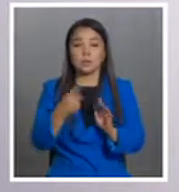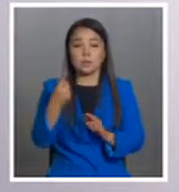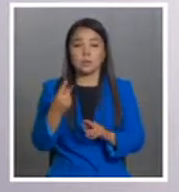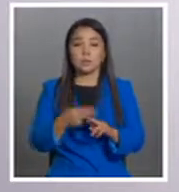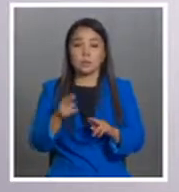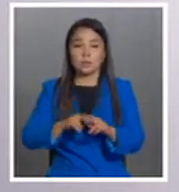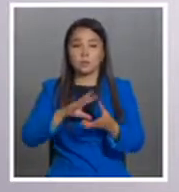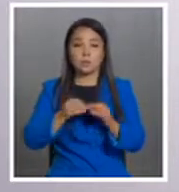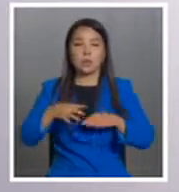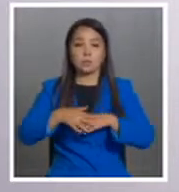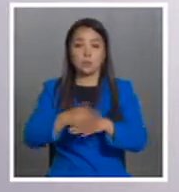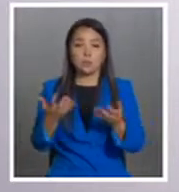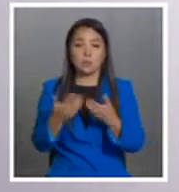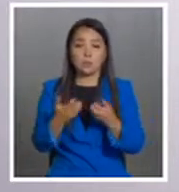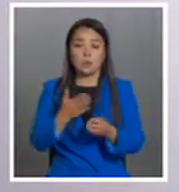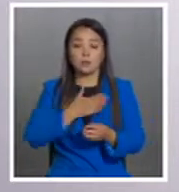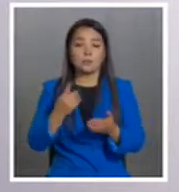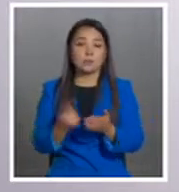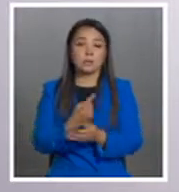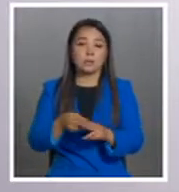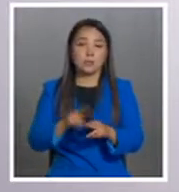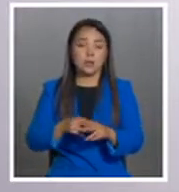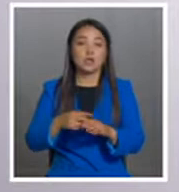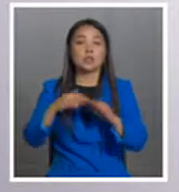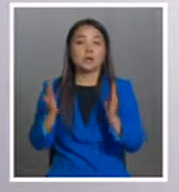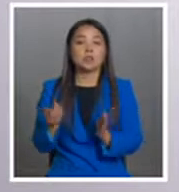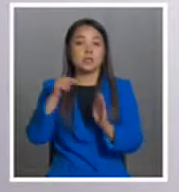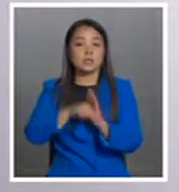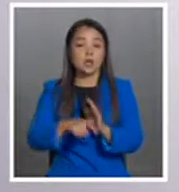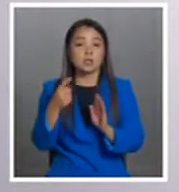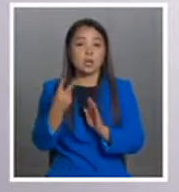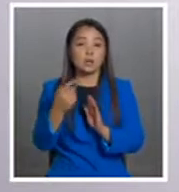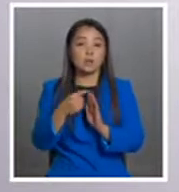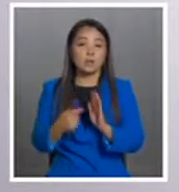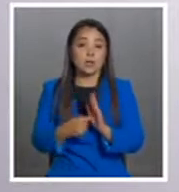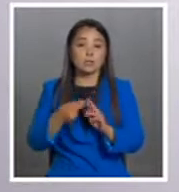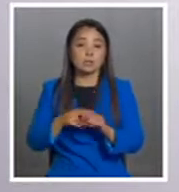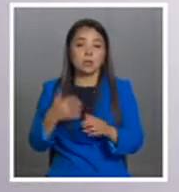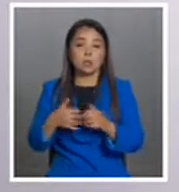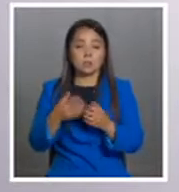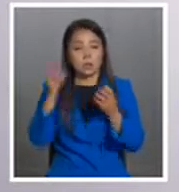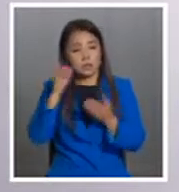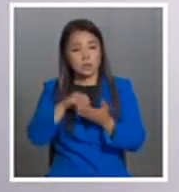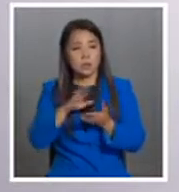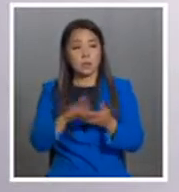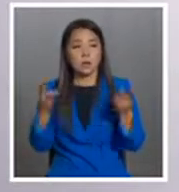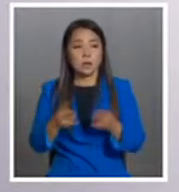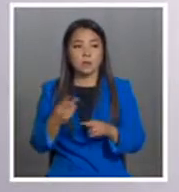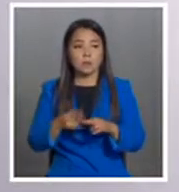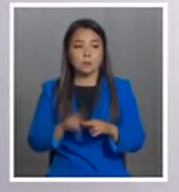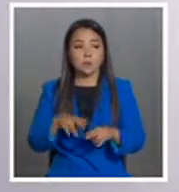Бұл амалды орындау үшін біз алдымен жақшаның ішіндегі 2 бөлшекті ортақ бөлімге келтіруіміз керек. Сонда 5